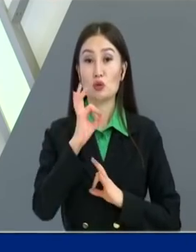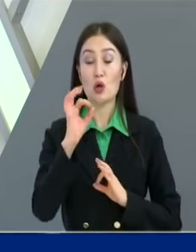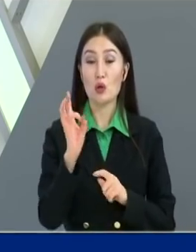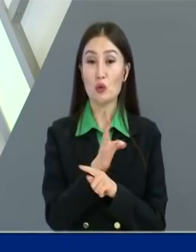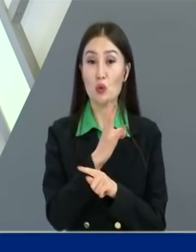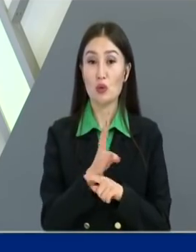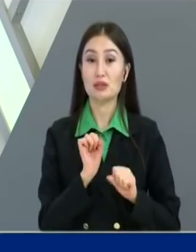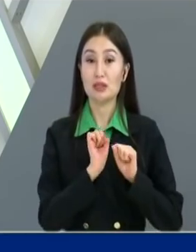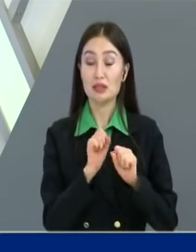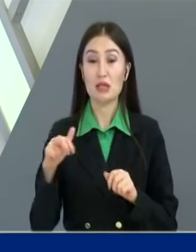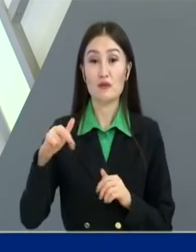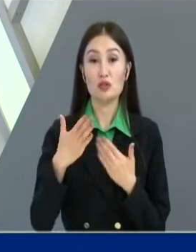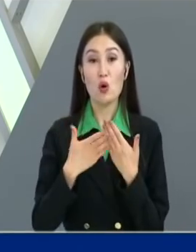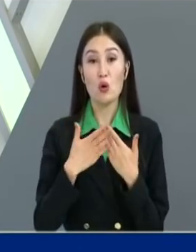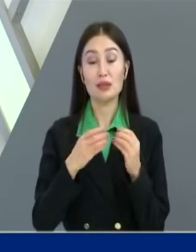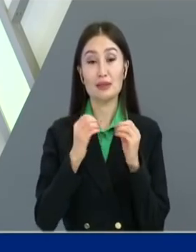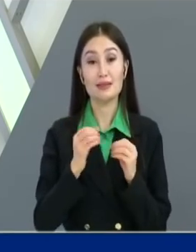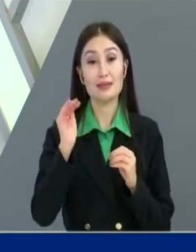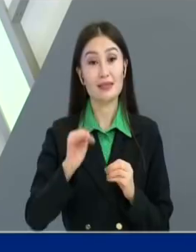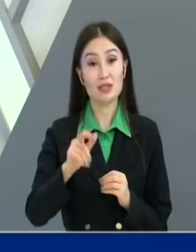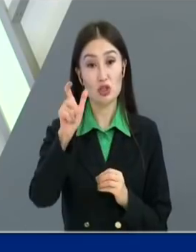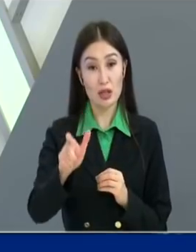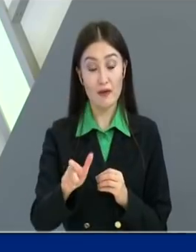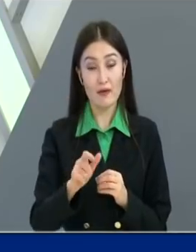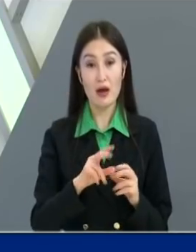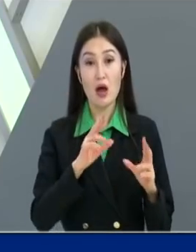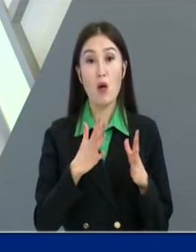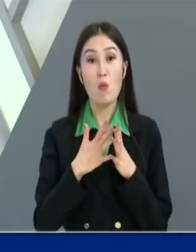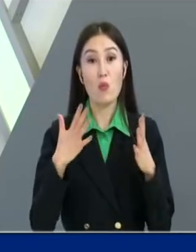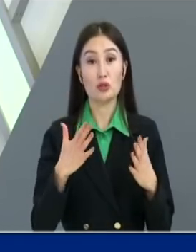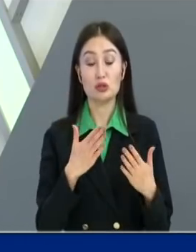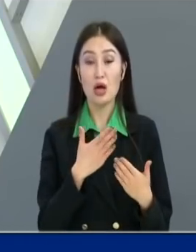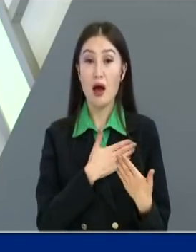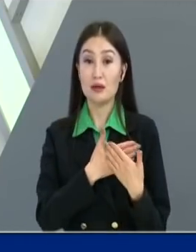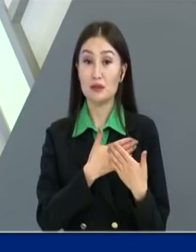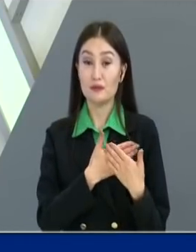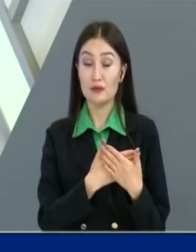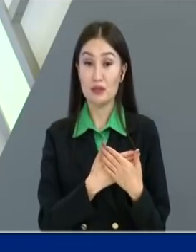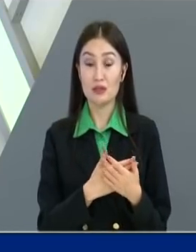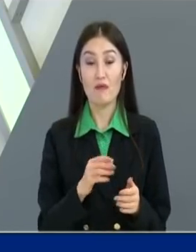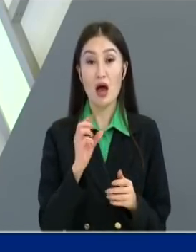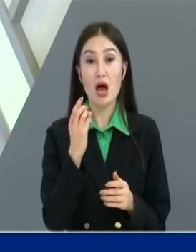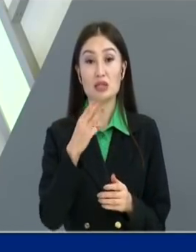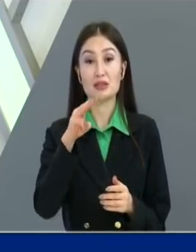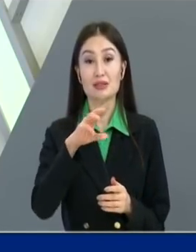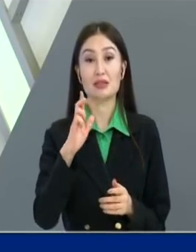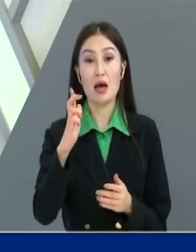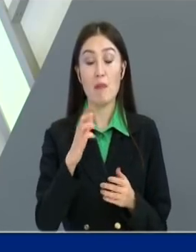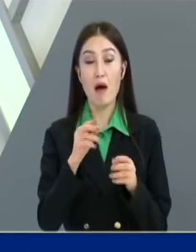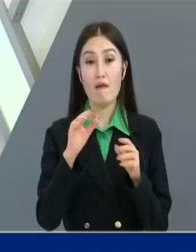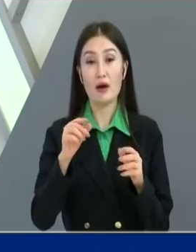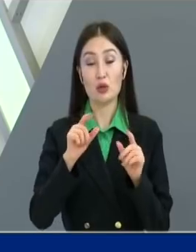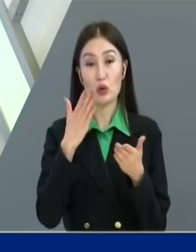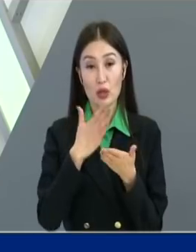защищать столицу вышли порядка 10 тысяч человек. Часть из них относится к добровольной народной дружине, компании, штаб которой расположен во дворце